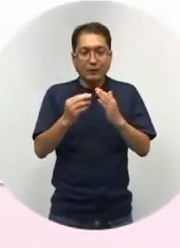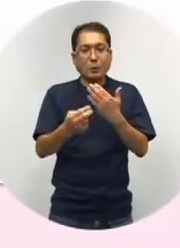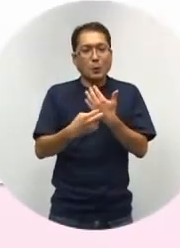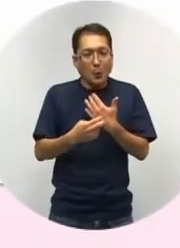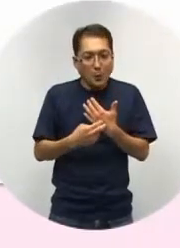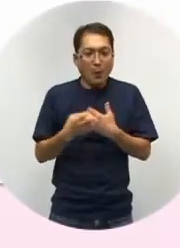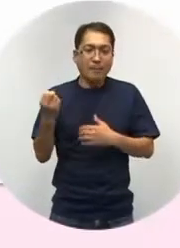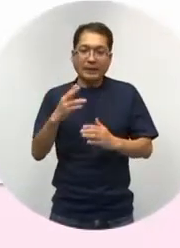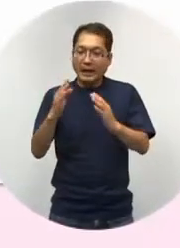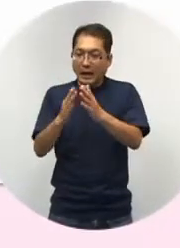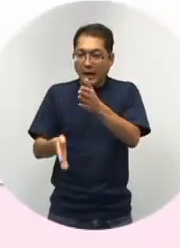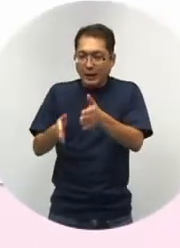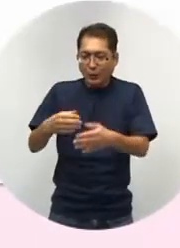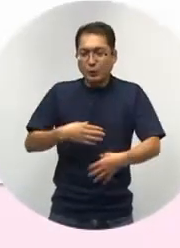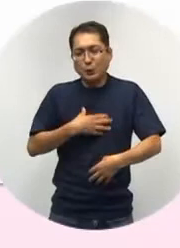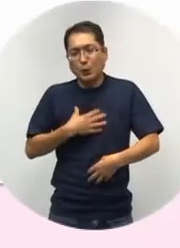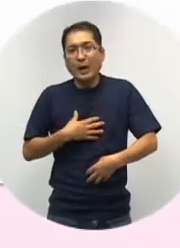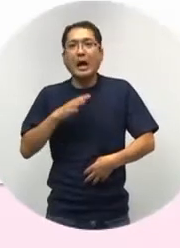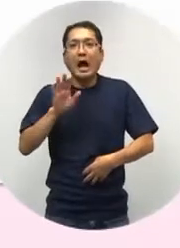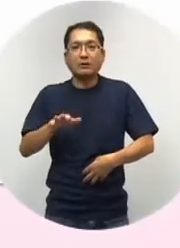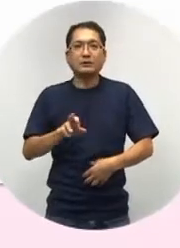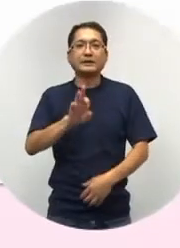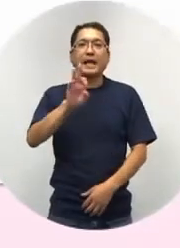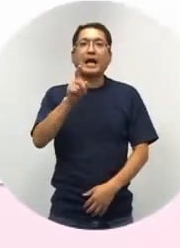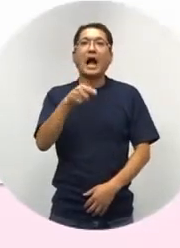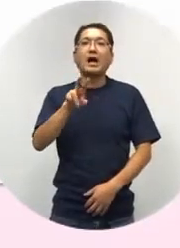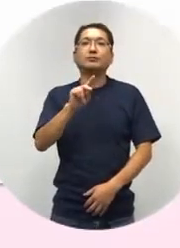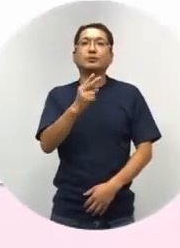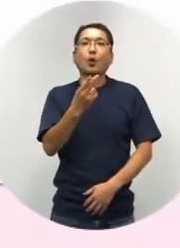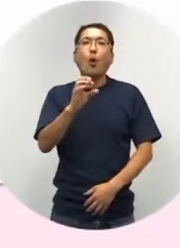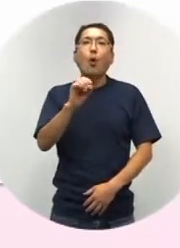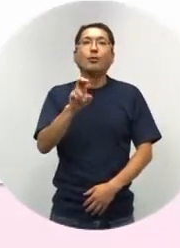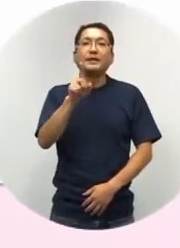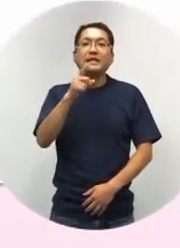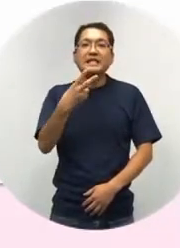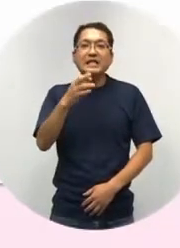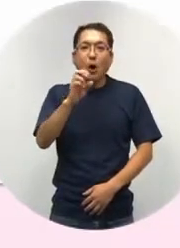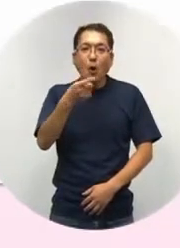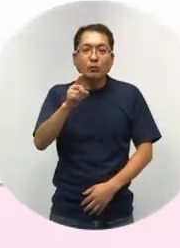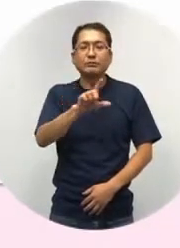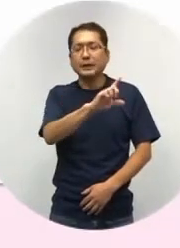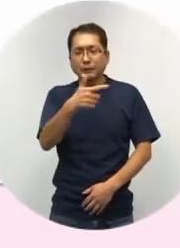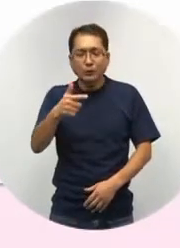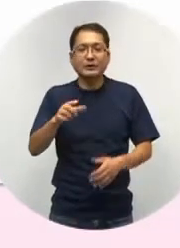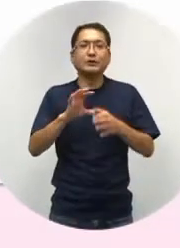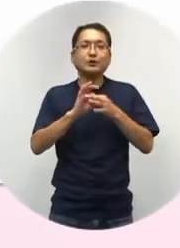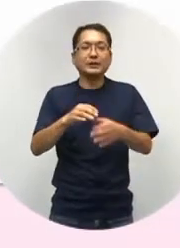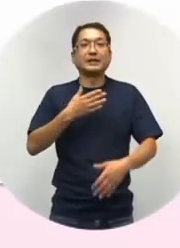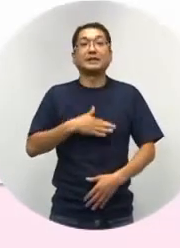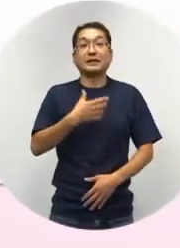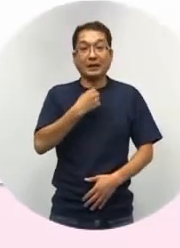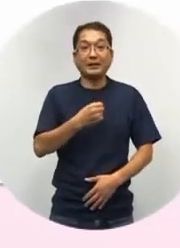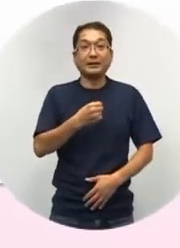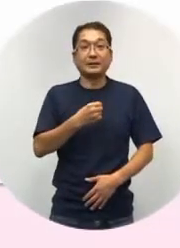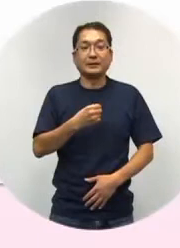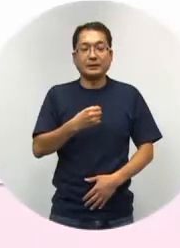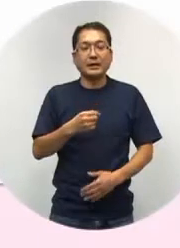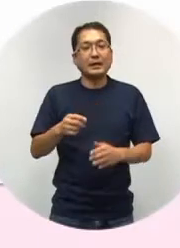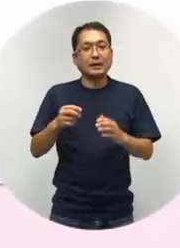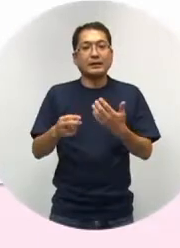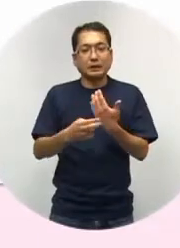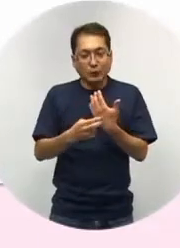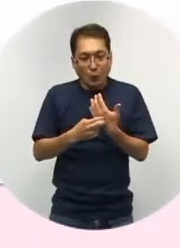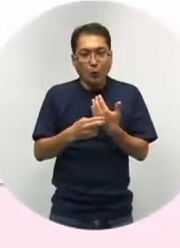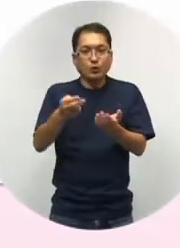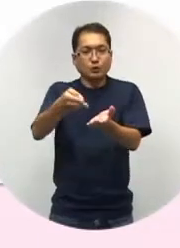に不安がある、セカンドオピニオンや緩和ケアについて知りたい、治療や手術にかかる